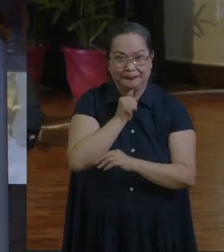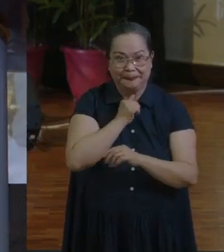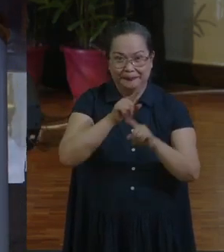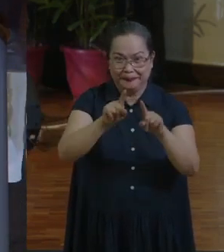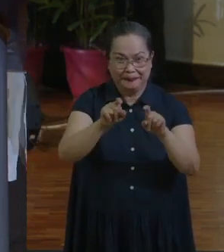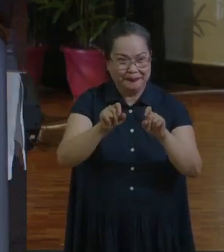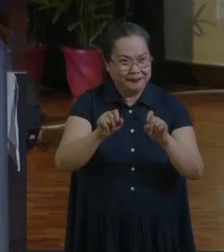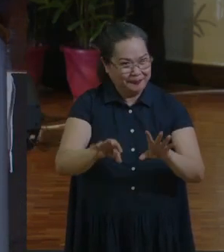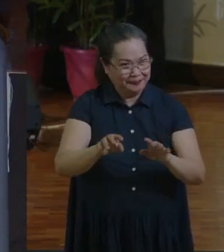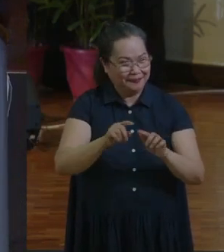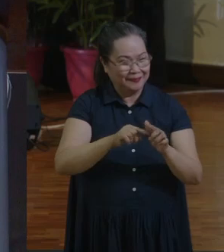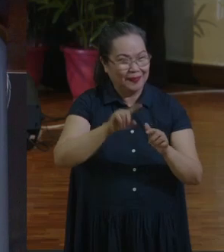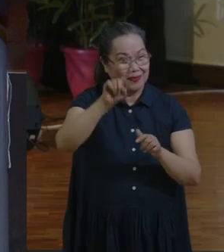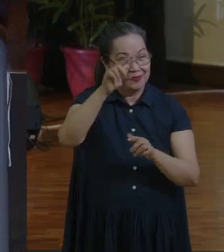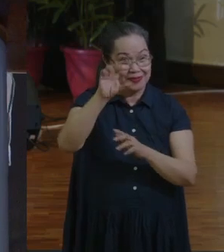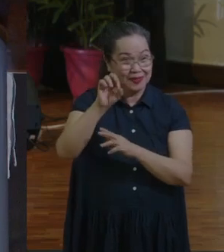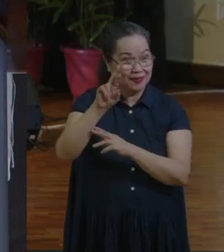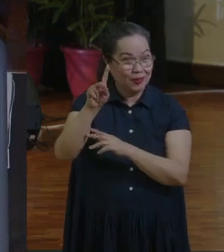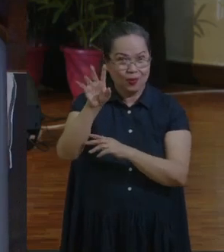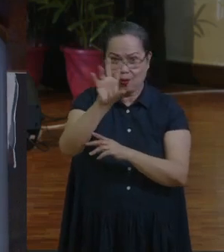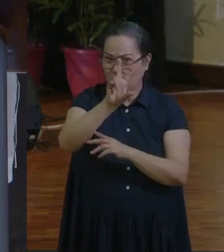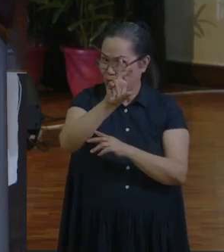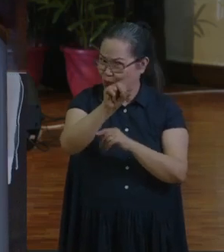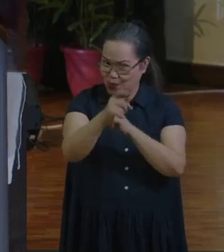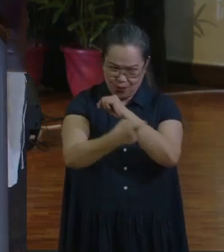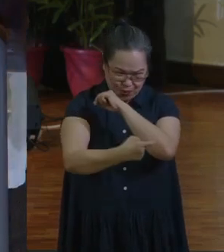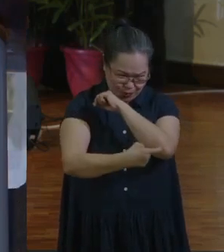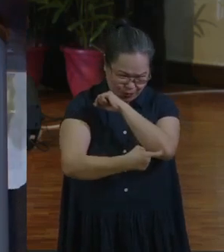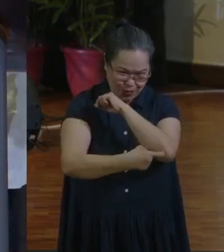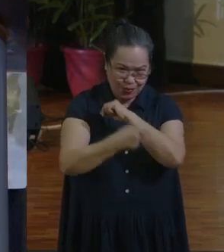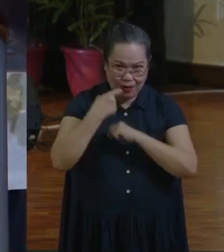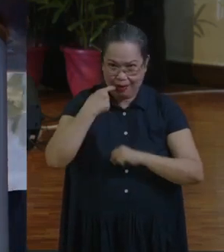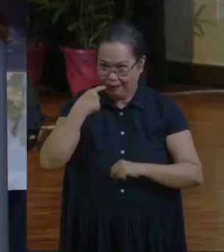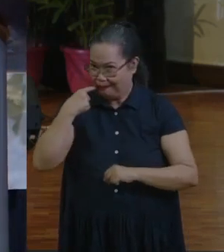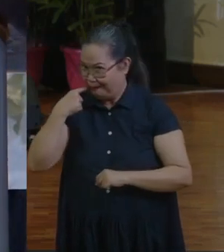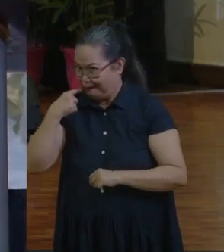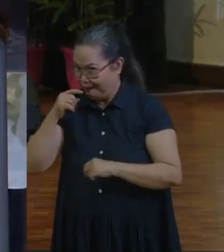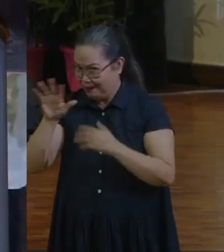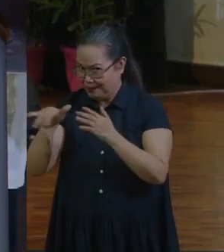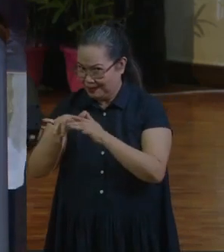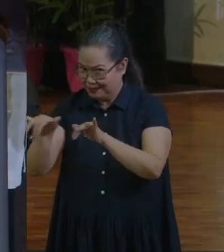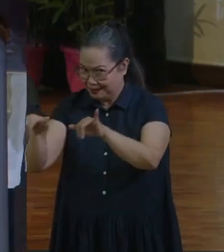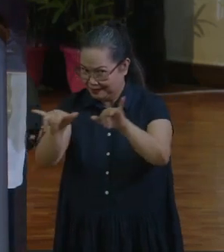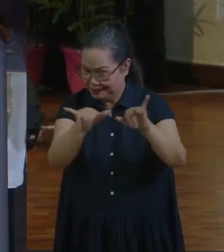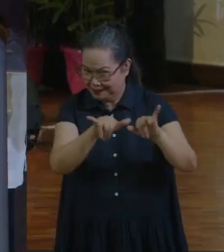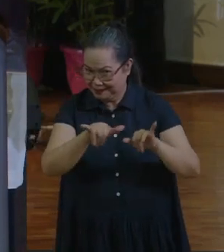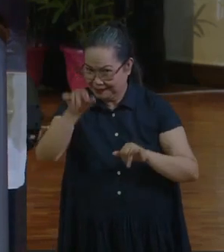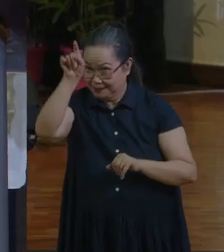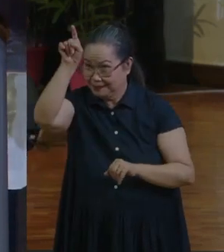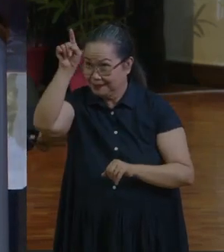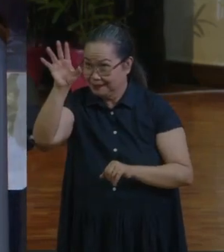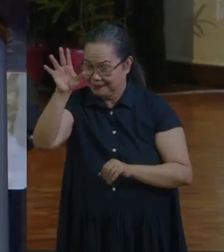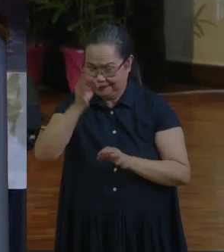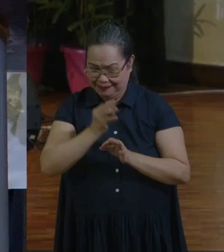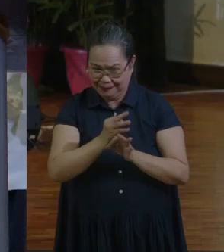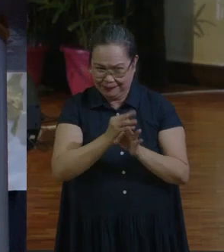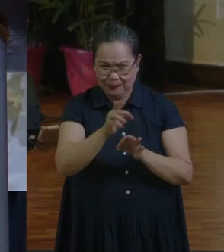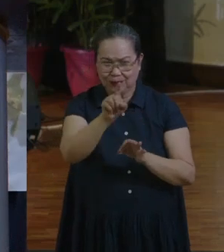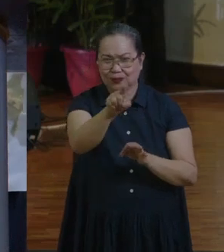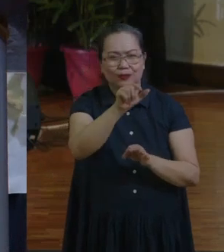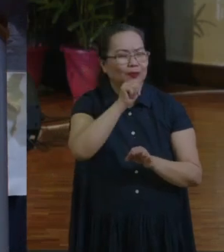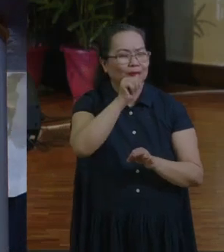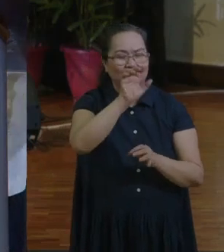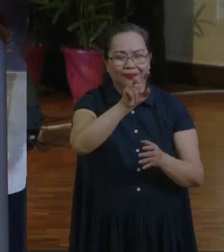Corinthians 10:13. No temptation has overtaken you that is not common to man. God is faithful and He will not let you